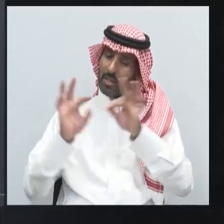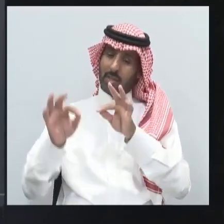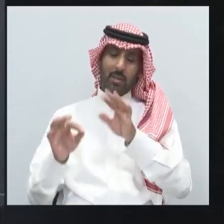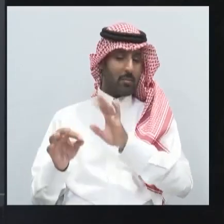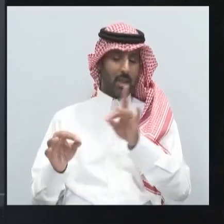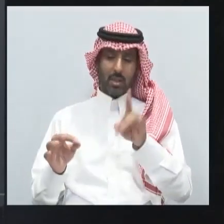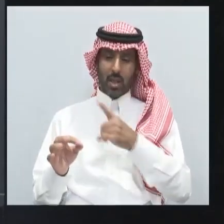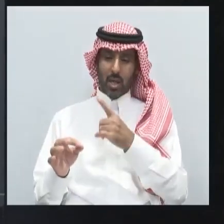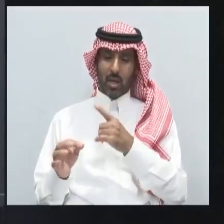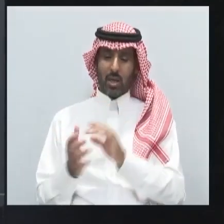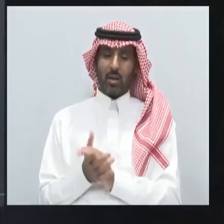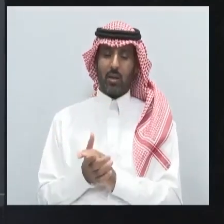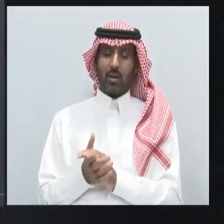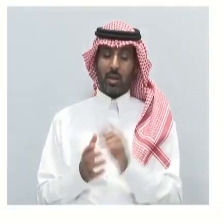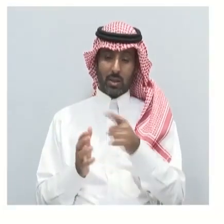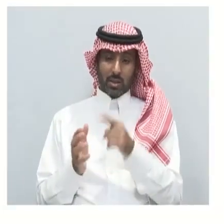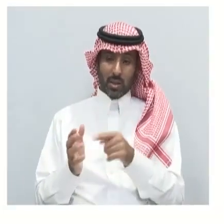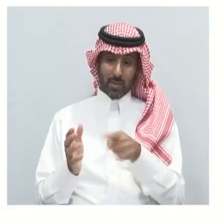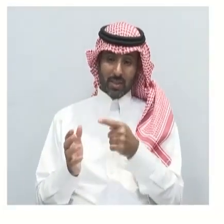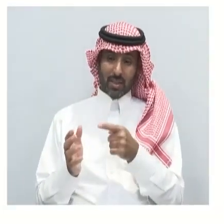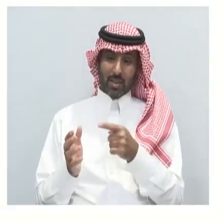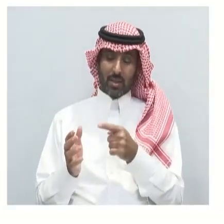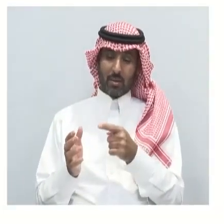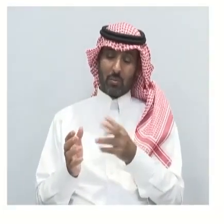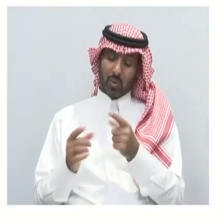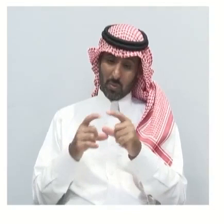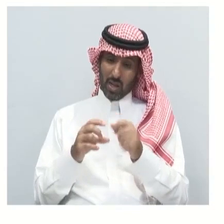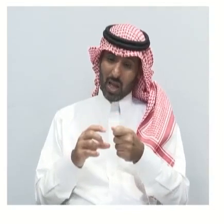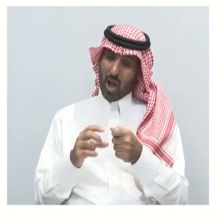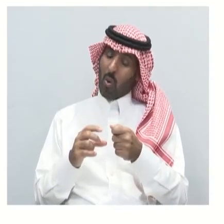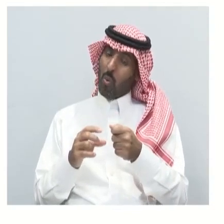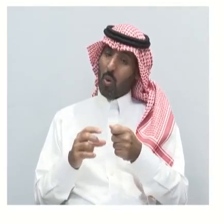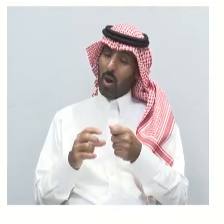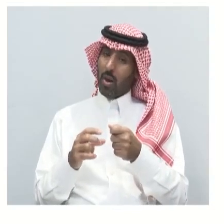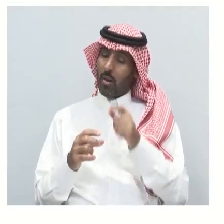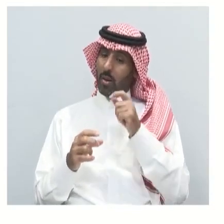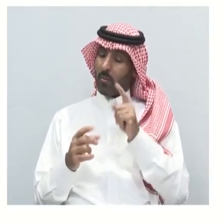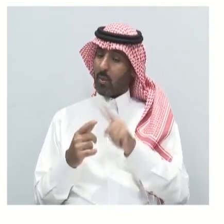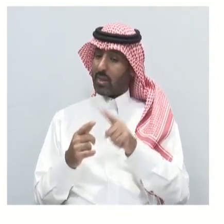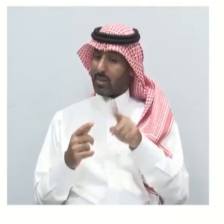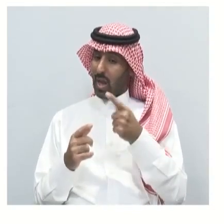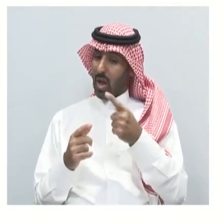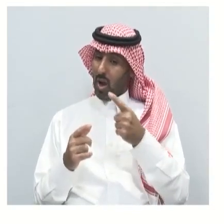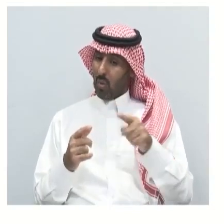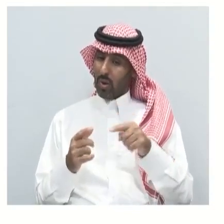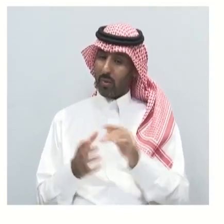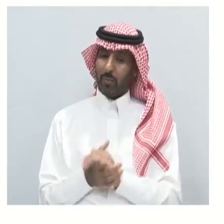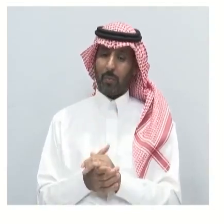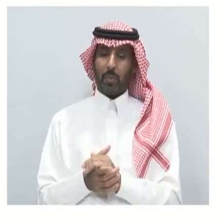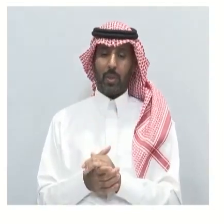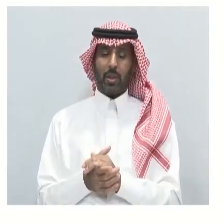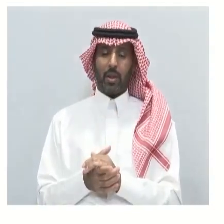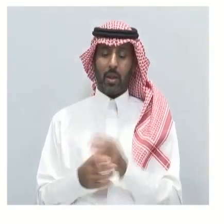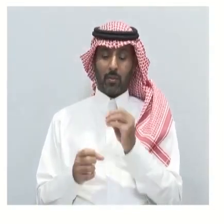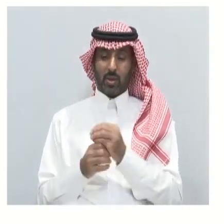الاجابه الصحيحه من بين الاجابات فقد تكون الاجابه يعني مغلقه بنعم او لا او وضع علامه صح او خطا امام الفقره